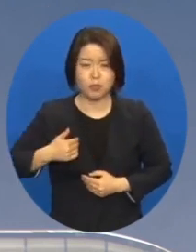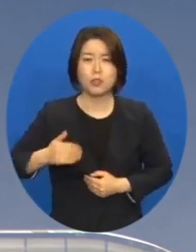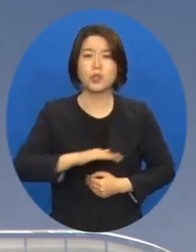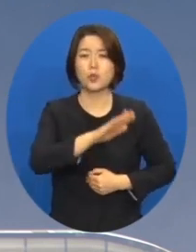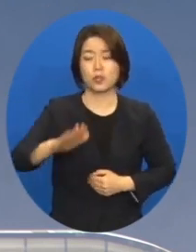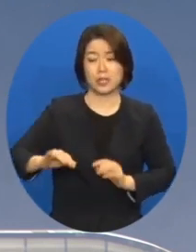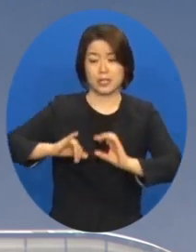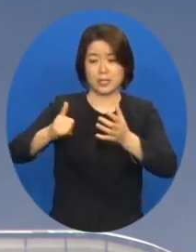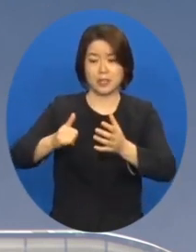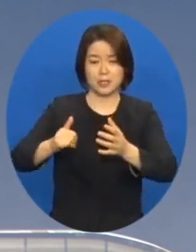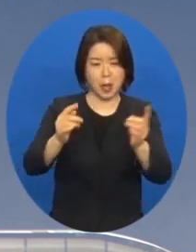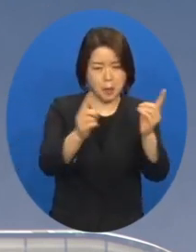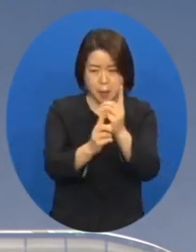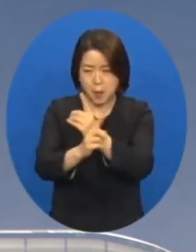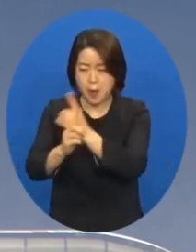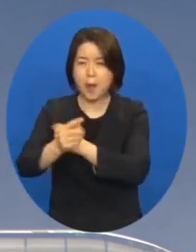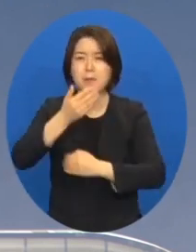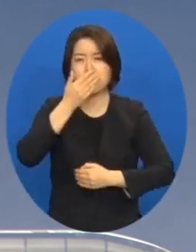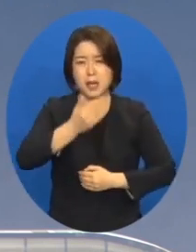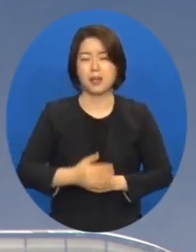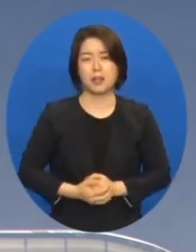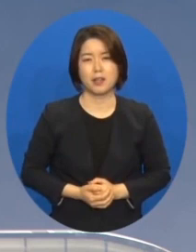다 변화시킬 수 있습니다.